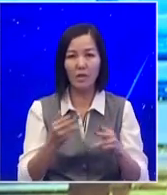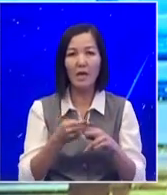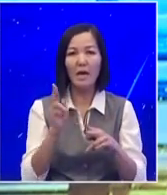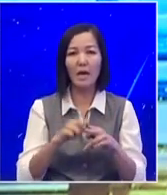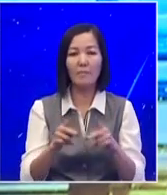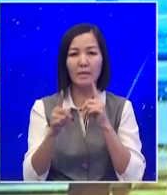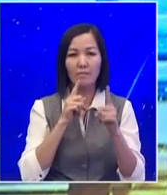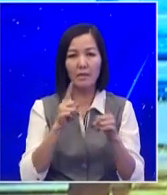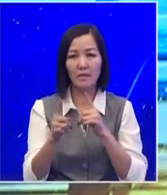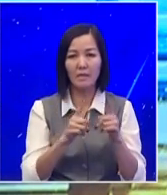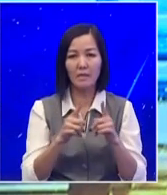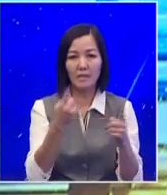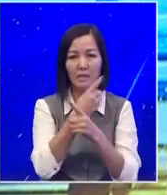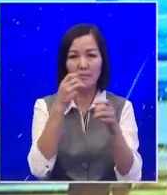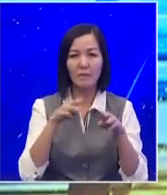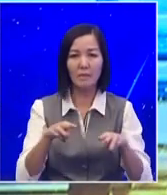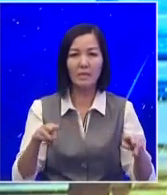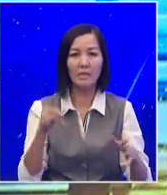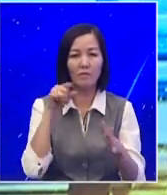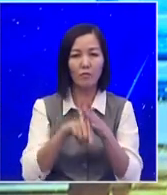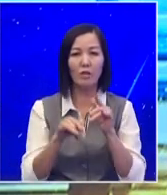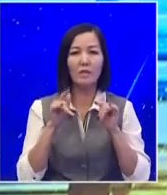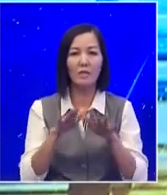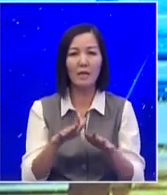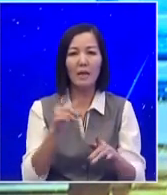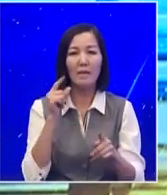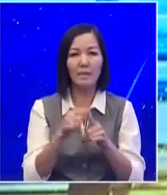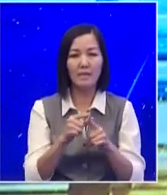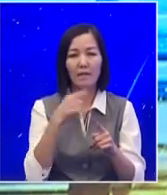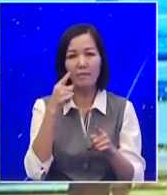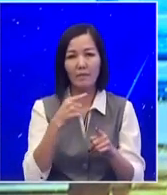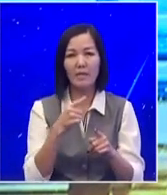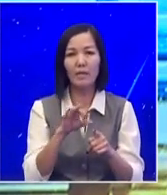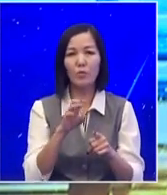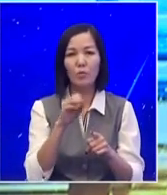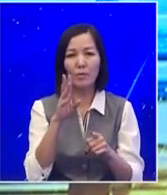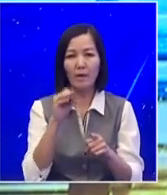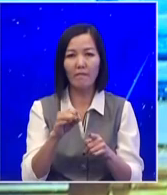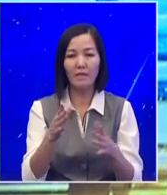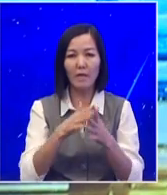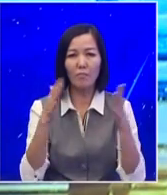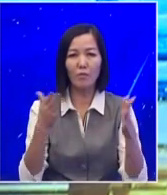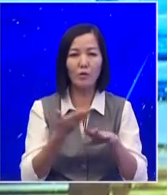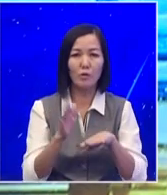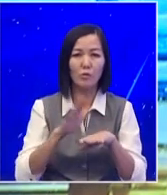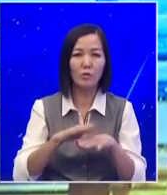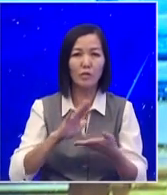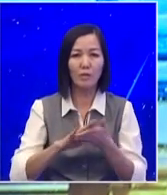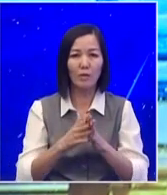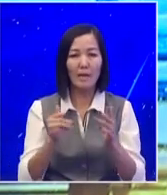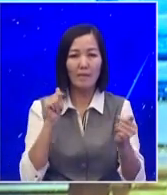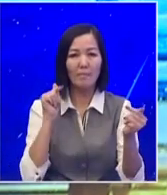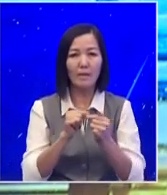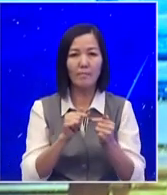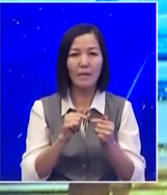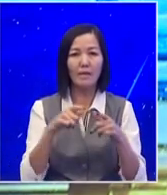на заседании межведомственной комиссии сообщил министр внутренних дел. По словам Ерлана Тургумбаева, наиболее сложная ситуация в